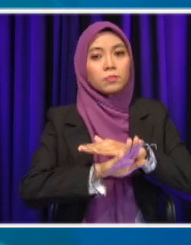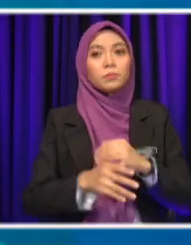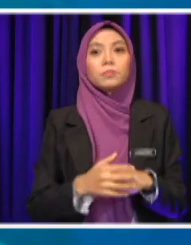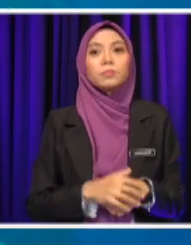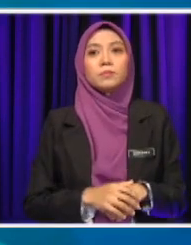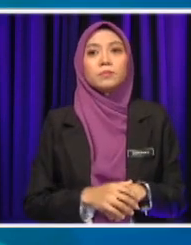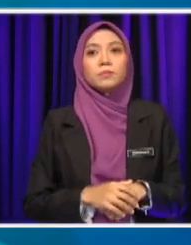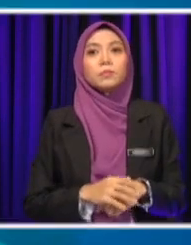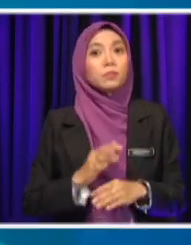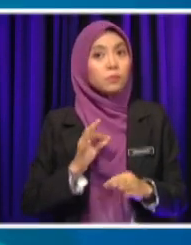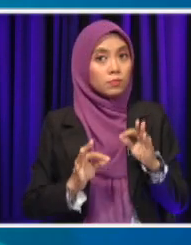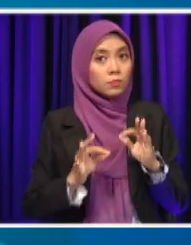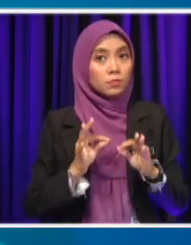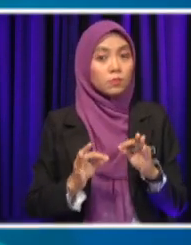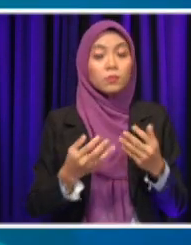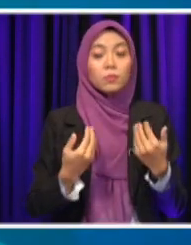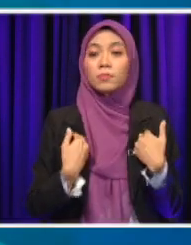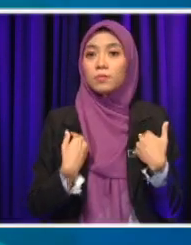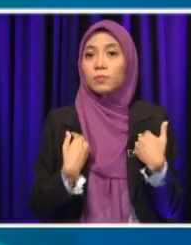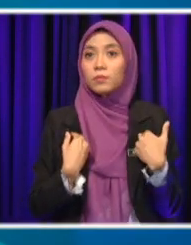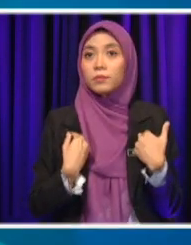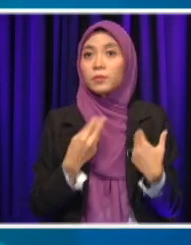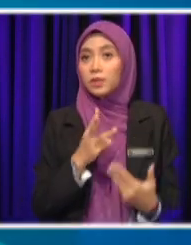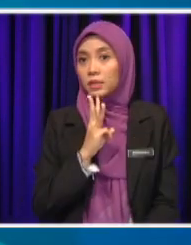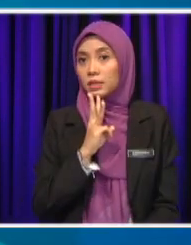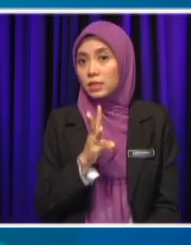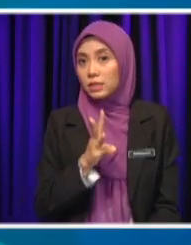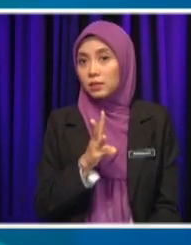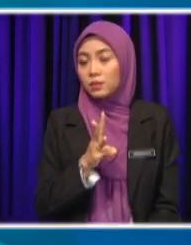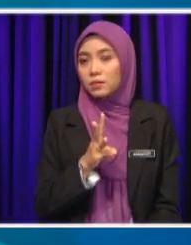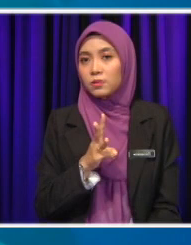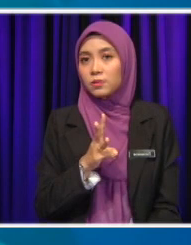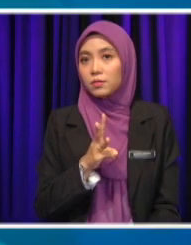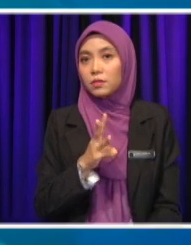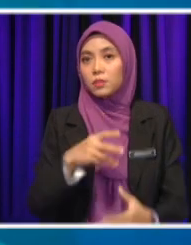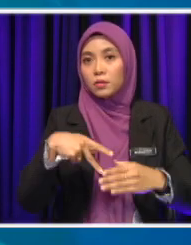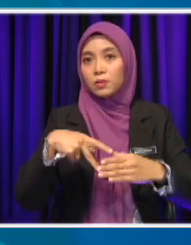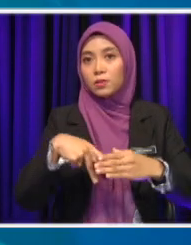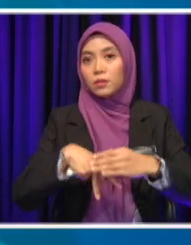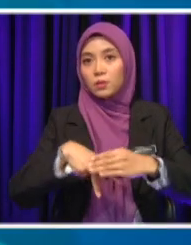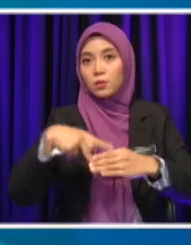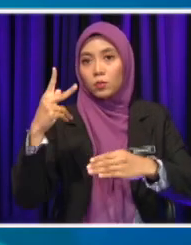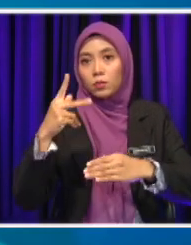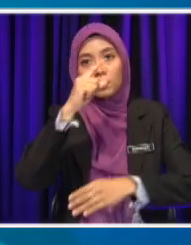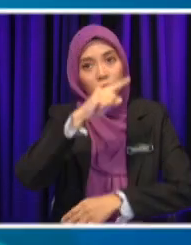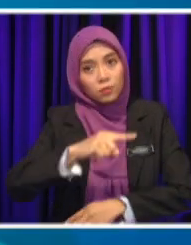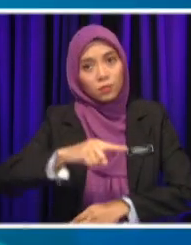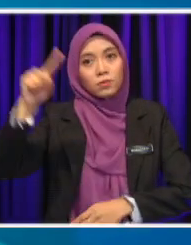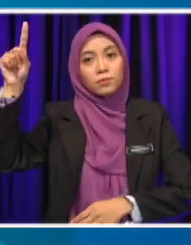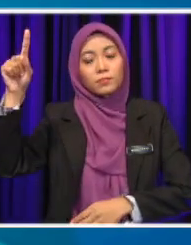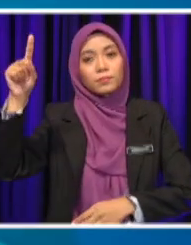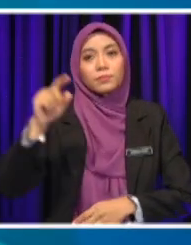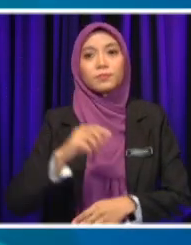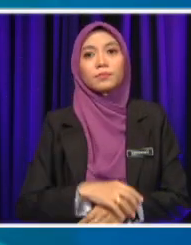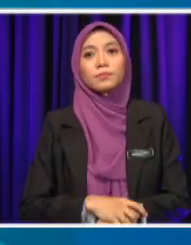Sekira dia mengesan air. Dia mengesan air, kalau dikesan air, keluar tanda right kan, Aiman kan? Keluar